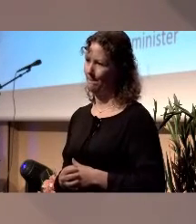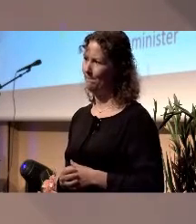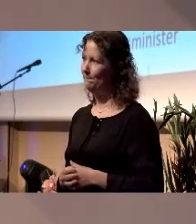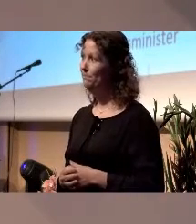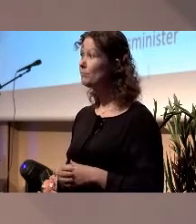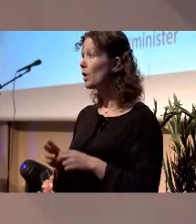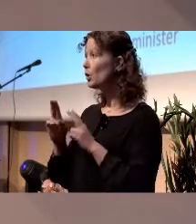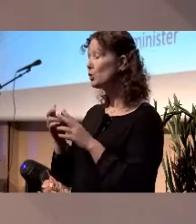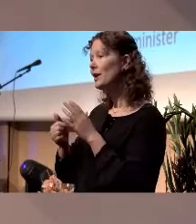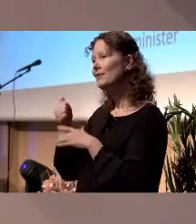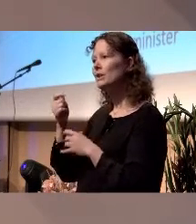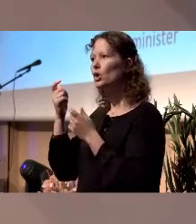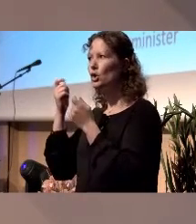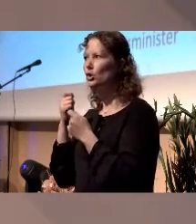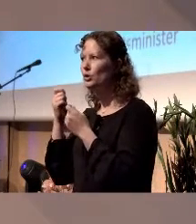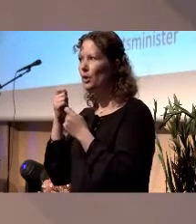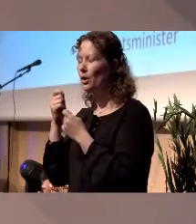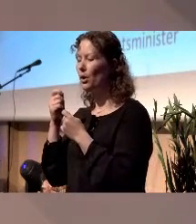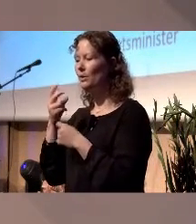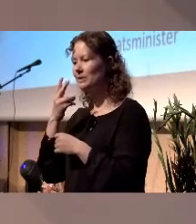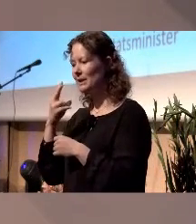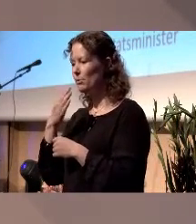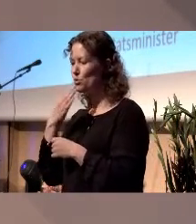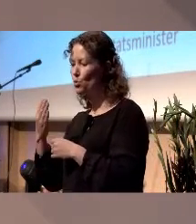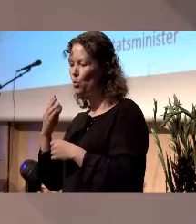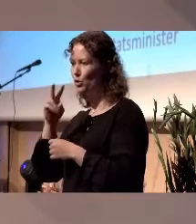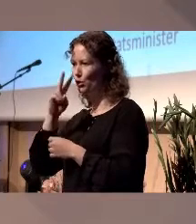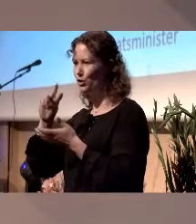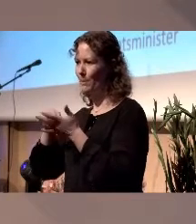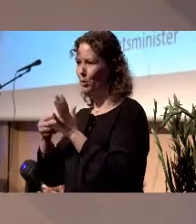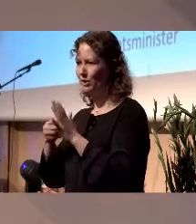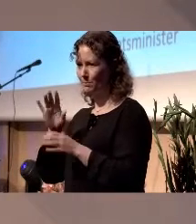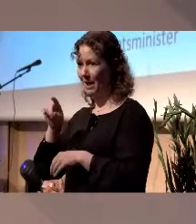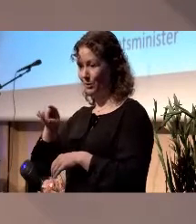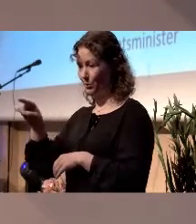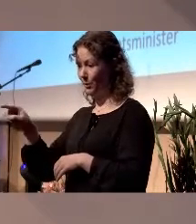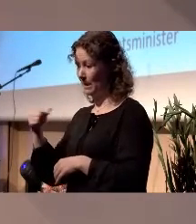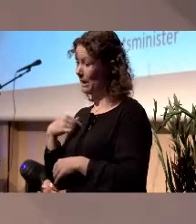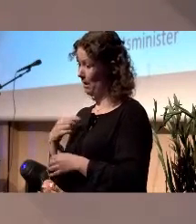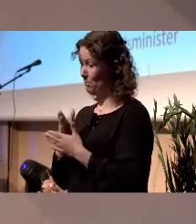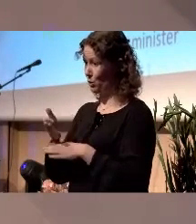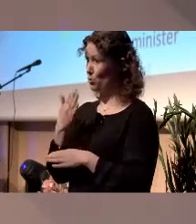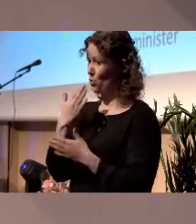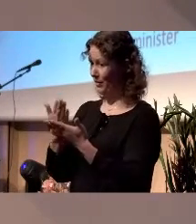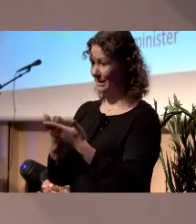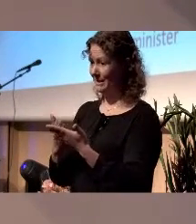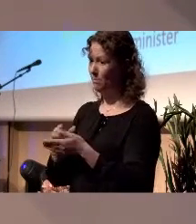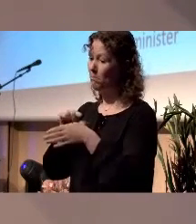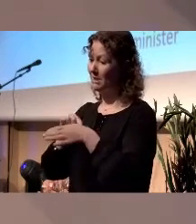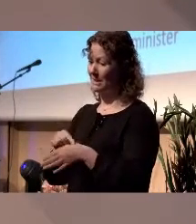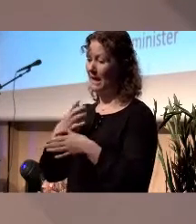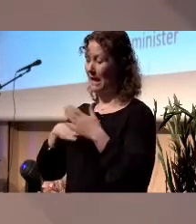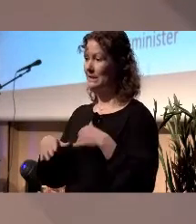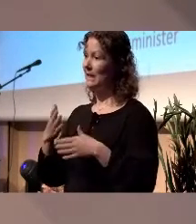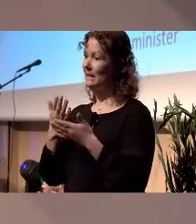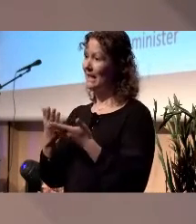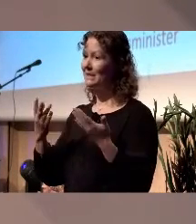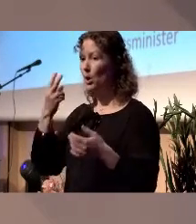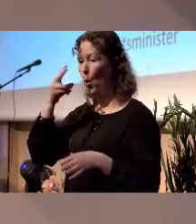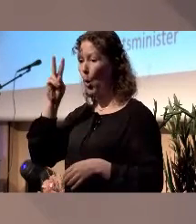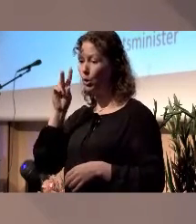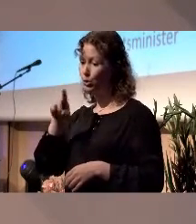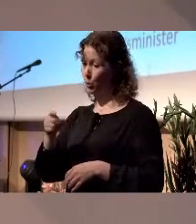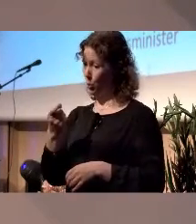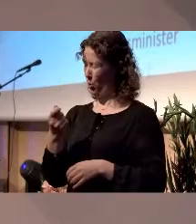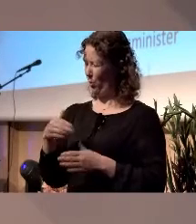Og så er det viktig å lytte til og se på de gode nye prosjektene som er rundt omkring. Jeg besøkte et veldig godt eksempel på pasientenes helsetjenester i Ålesund for